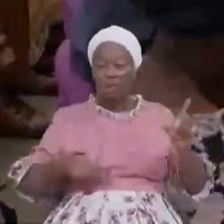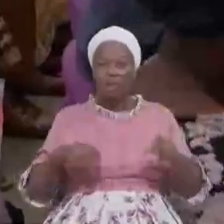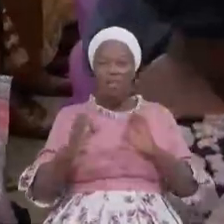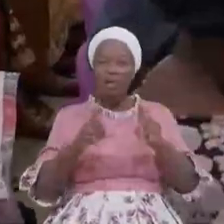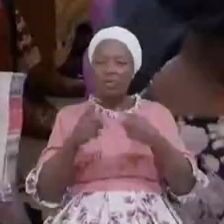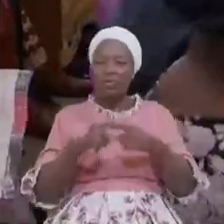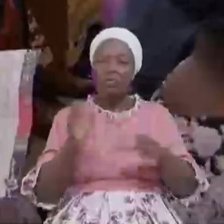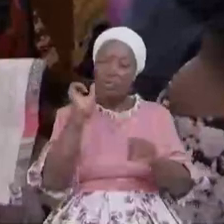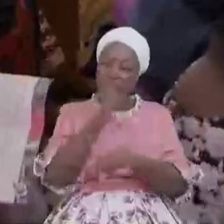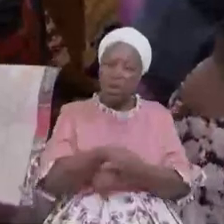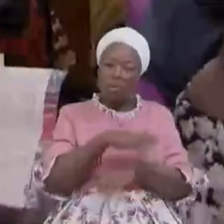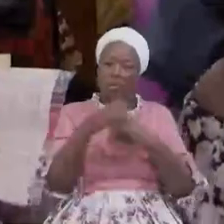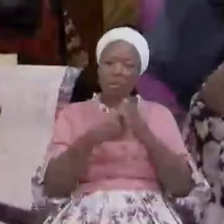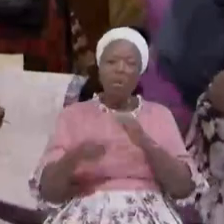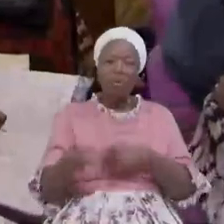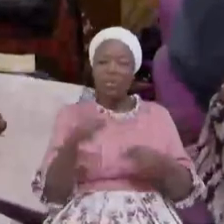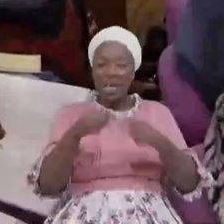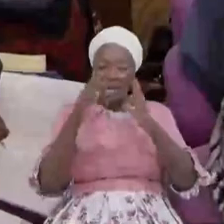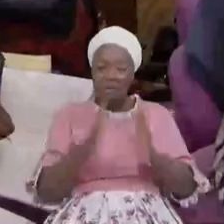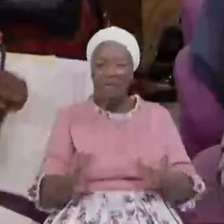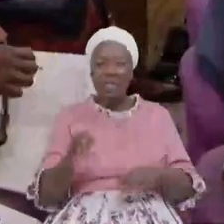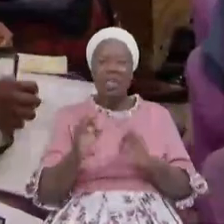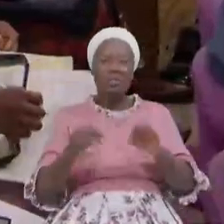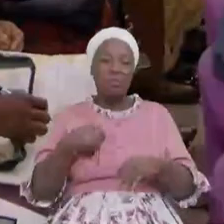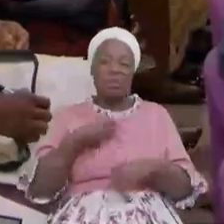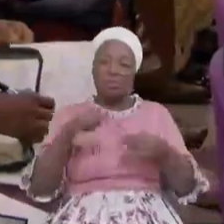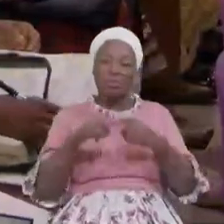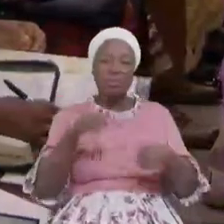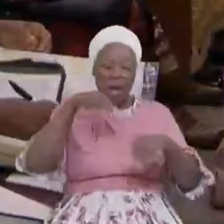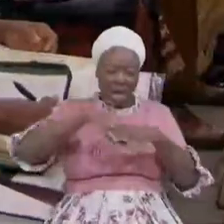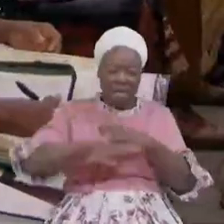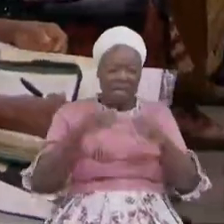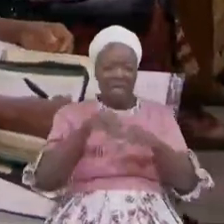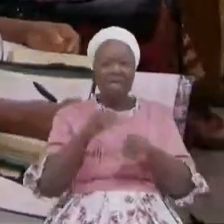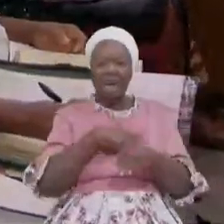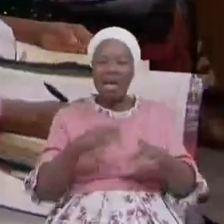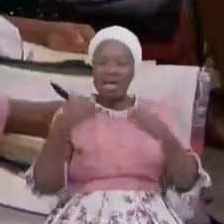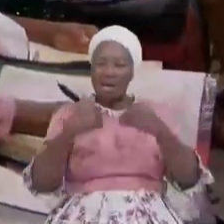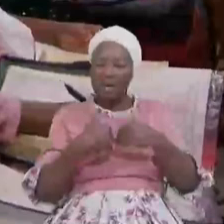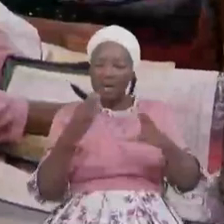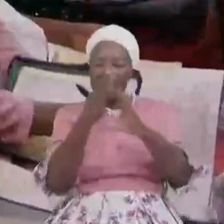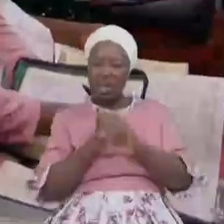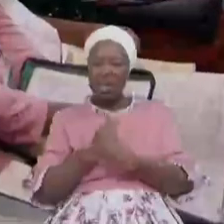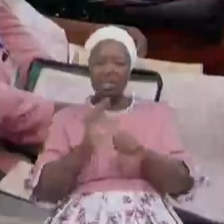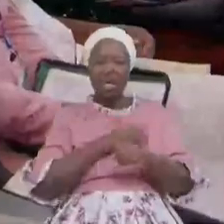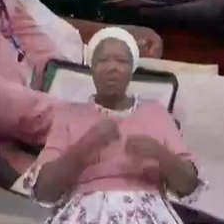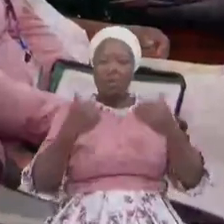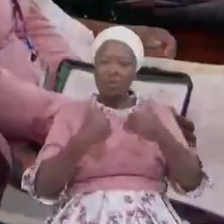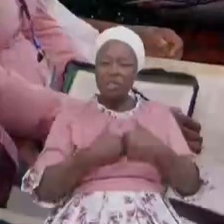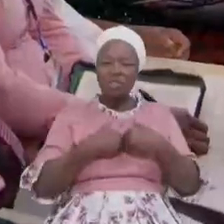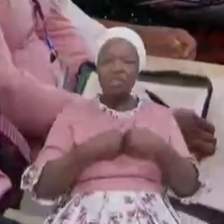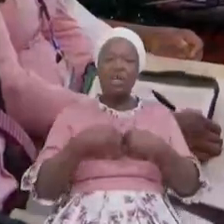ces Cananéens, si nous voulons entrer et posséder nos possessions,